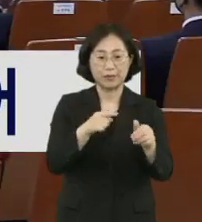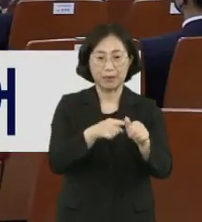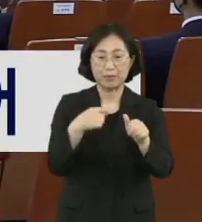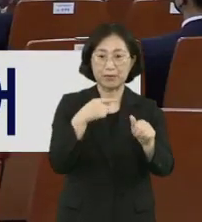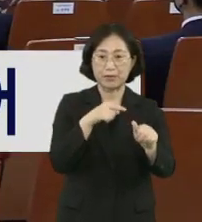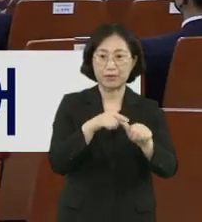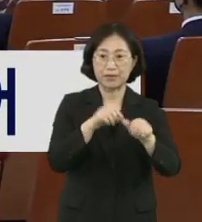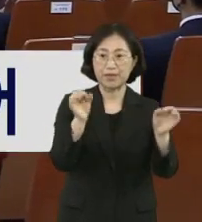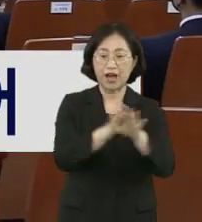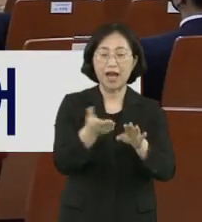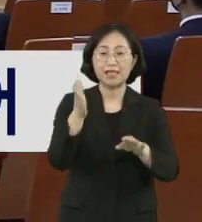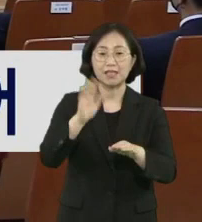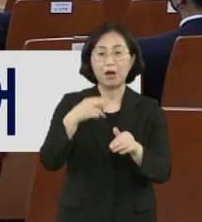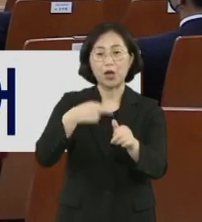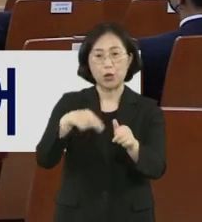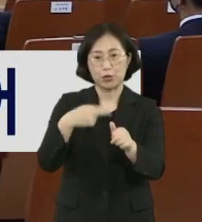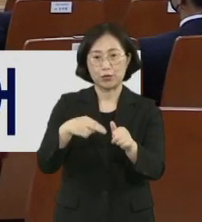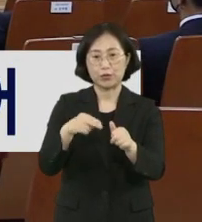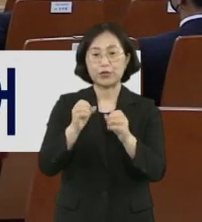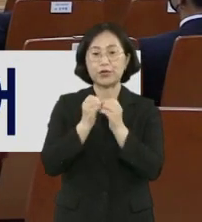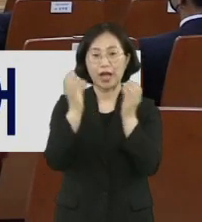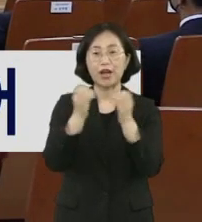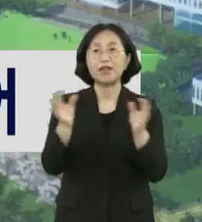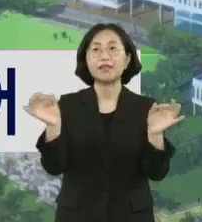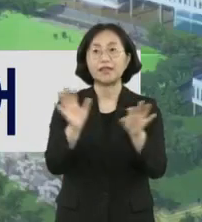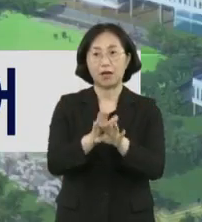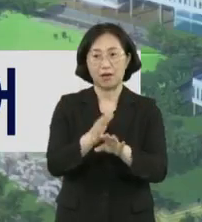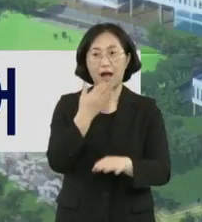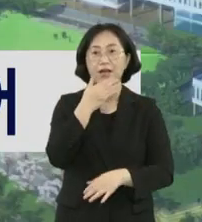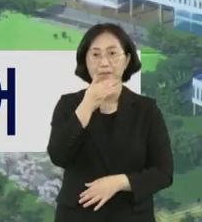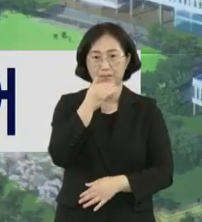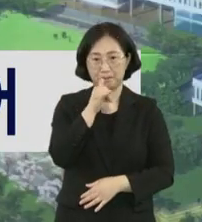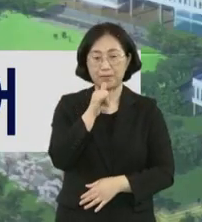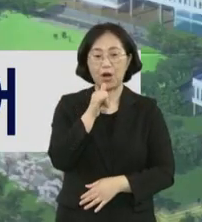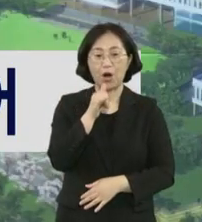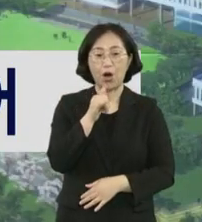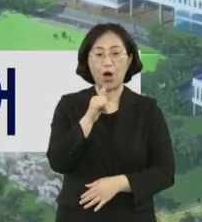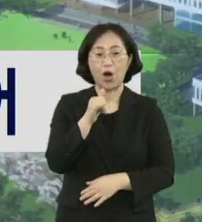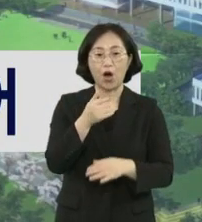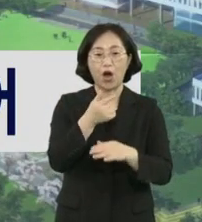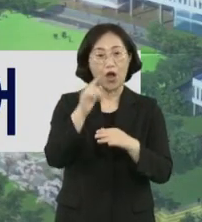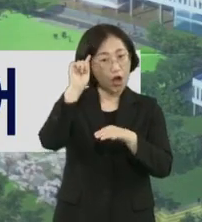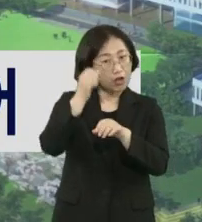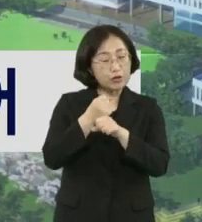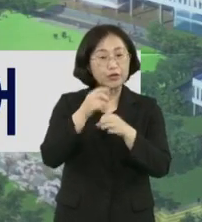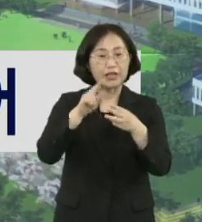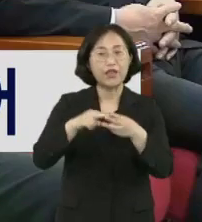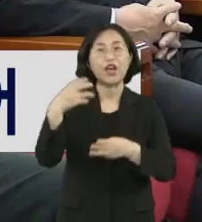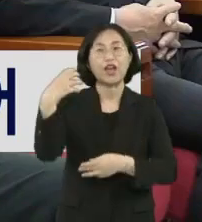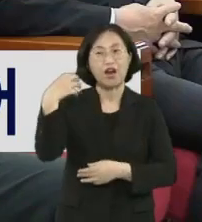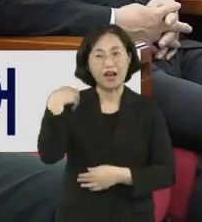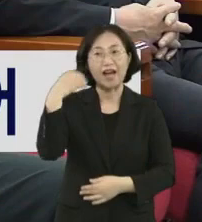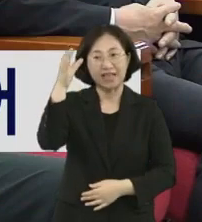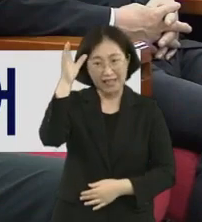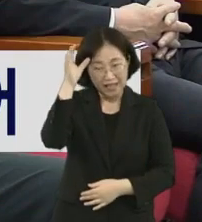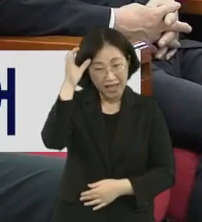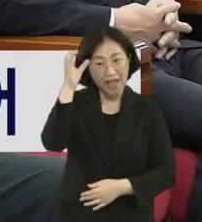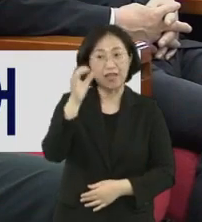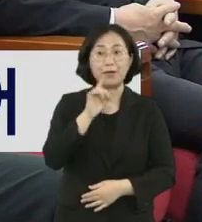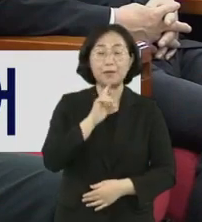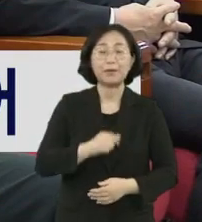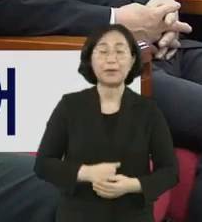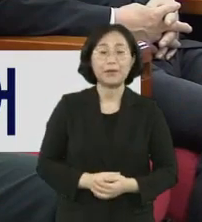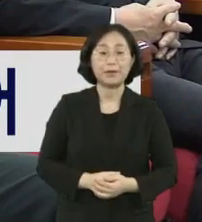제거하지만 교육으로는 테러를 종식시킬 수 있다는 말을 인용하며 국제대테러연구센터 역할을 기대한다고